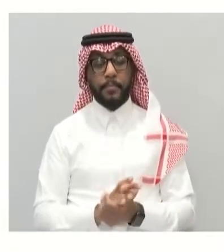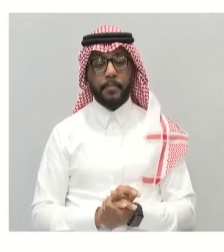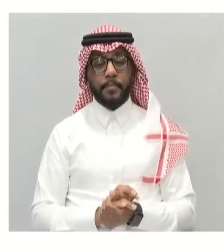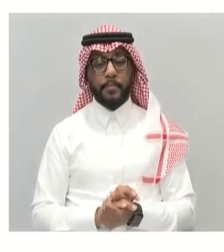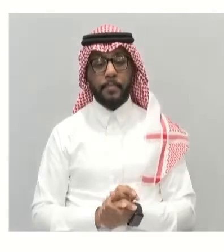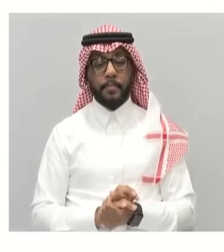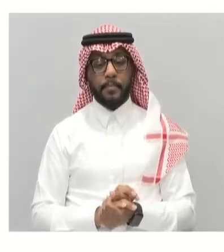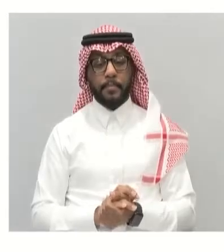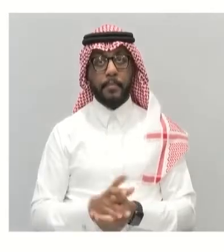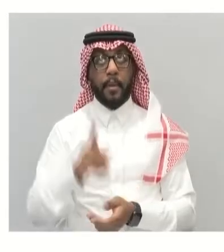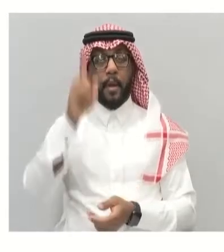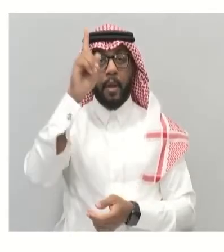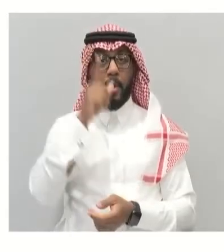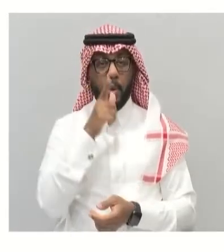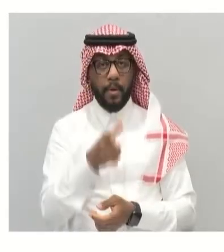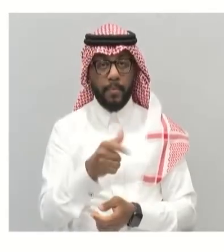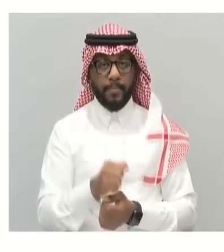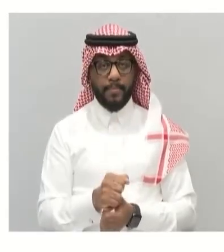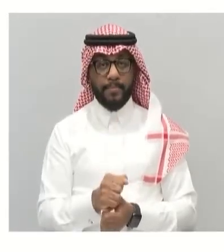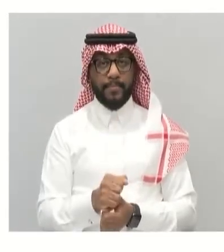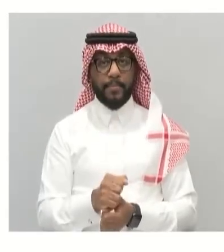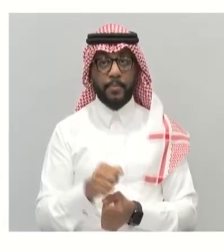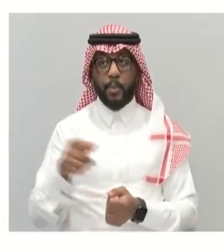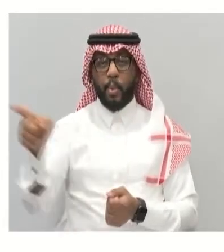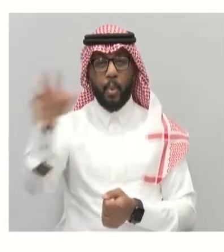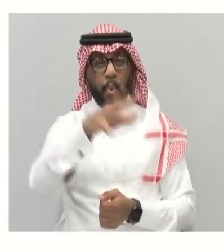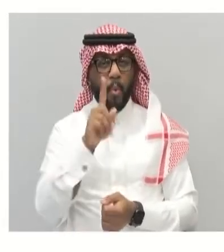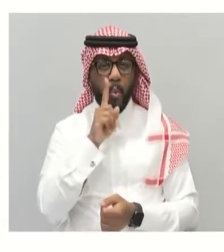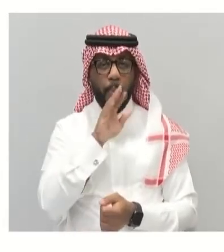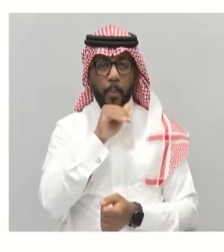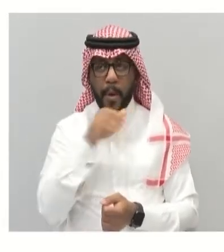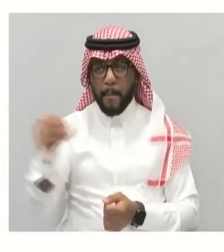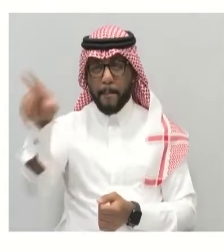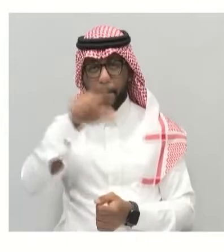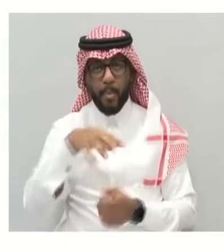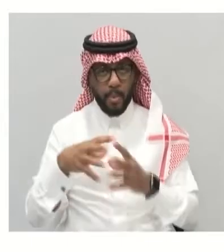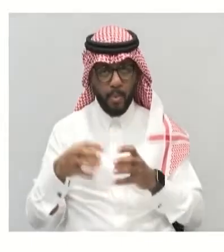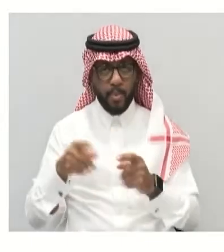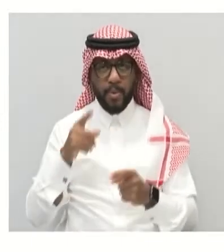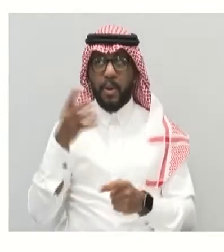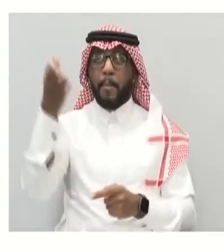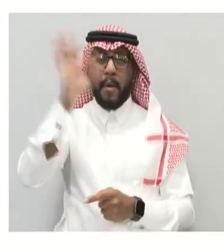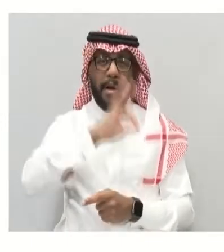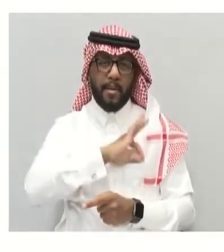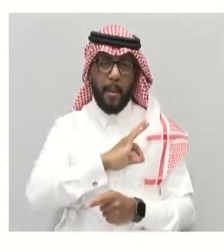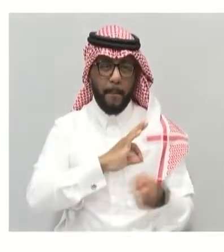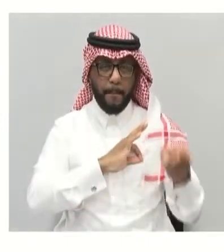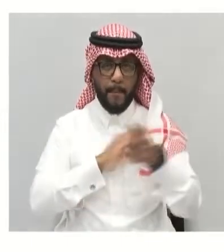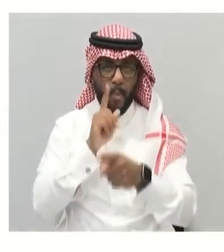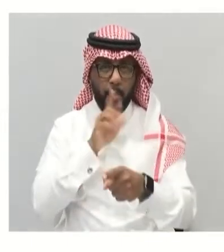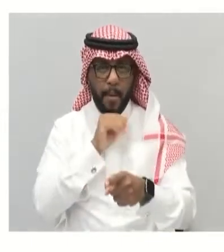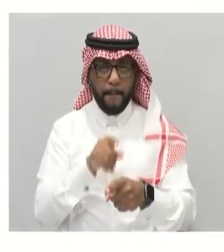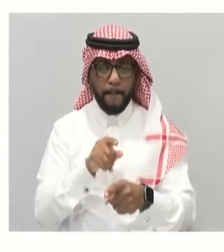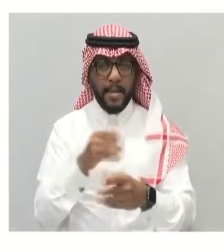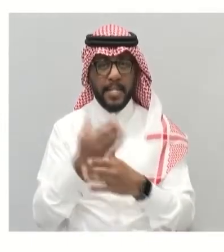ثانيا قال تعالى وقل رب ارحمهما كما ربياني صغيرا وفي قوله تعالى ومن